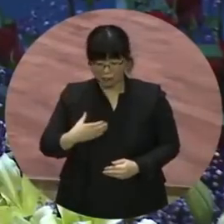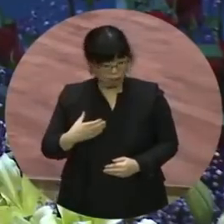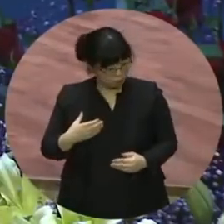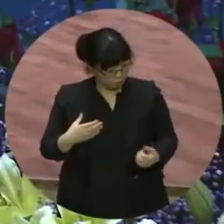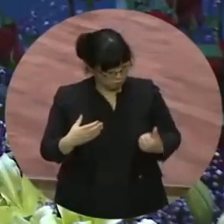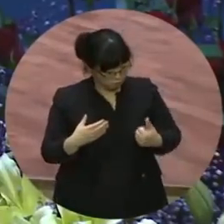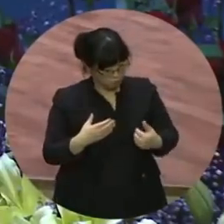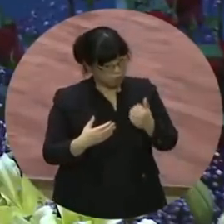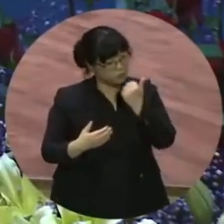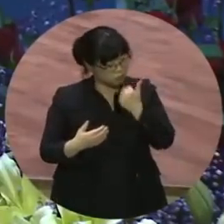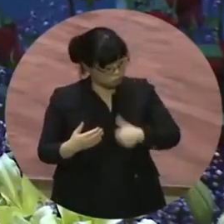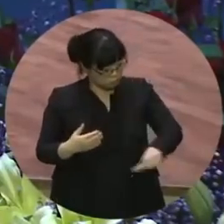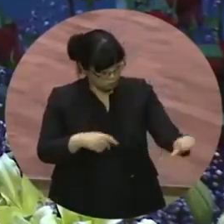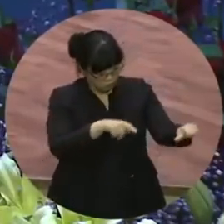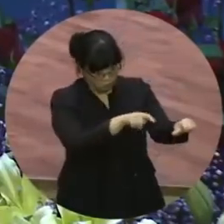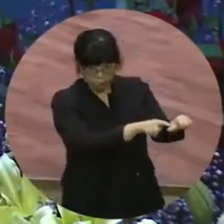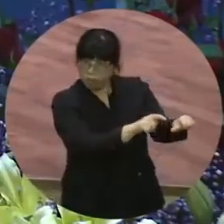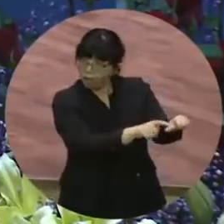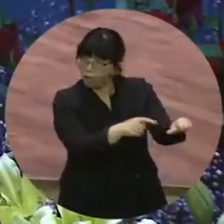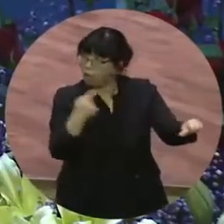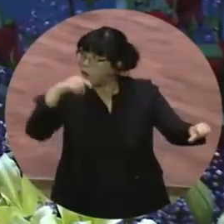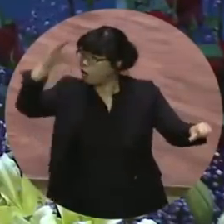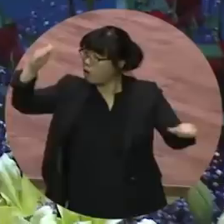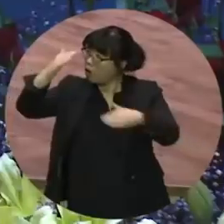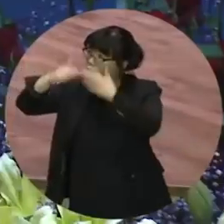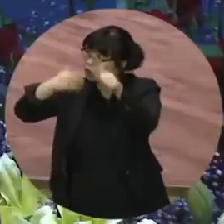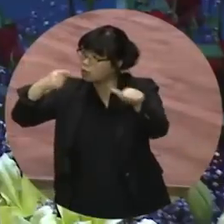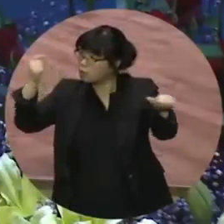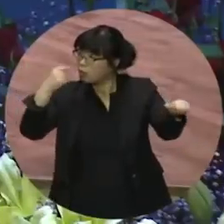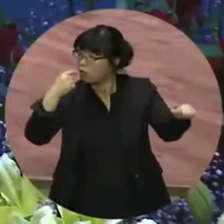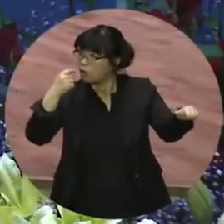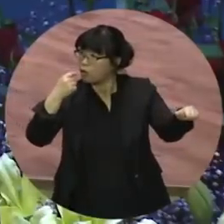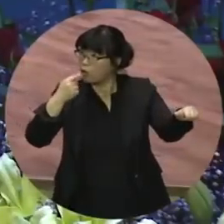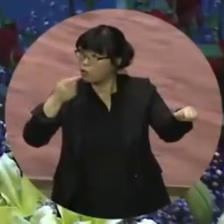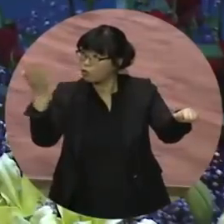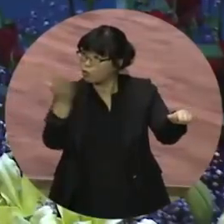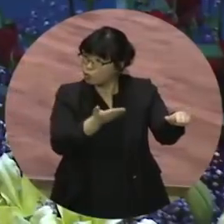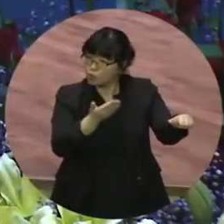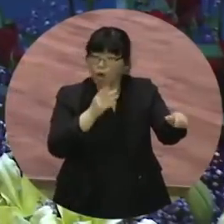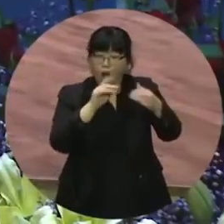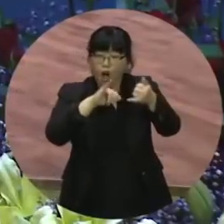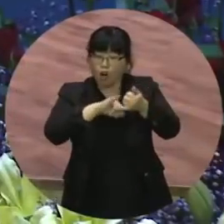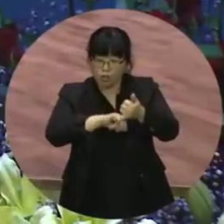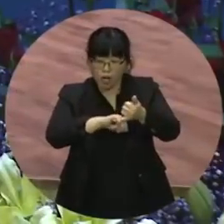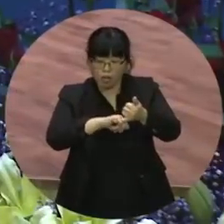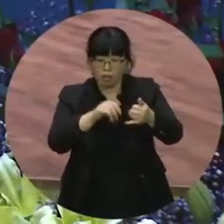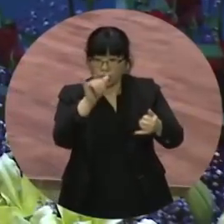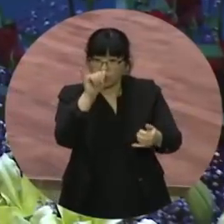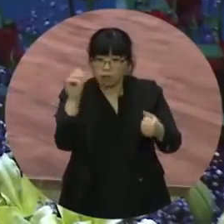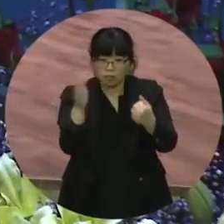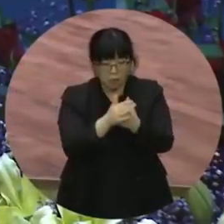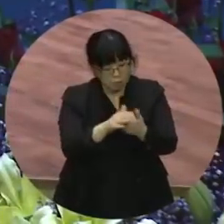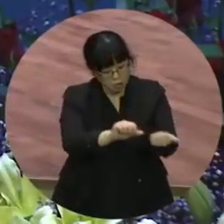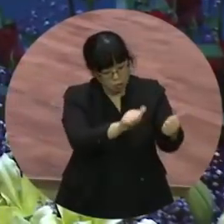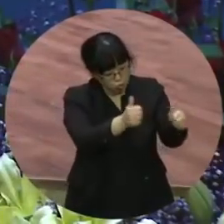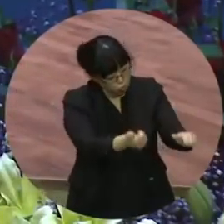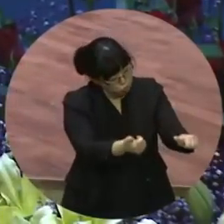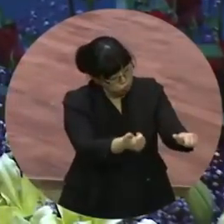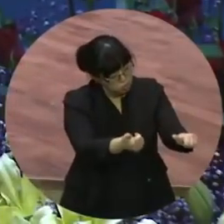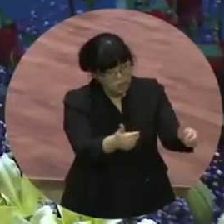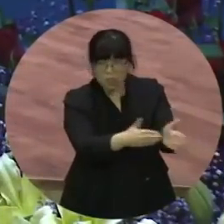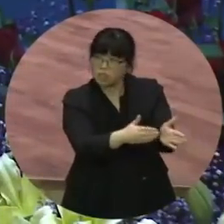언약하신 말씀을 이루실 줄을 확신했다 그 말이에요. 자, 그렇기 때문에 죽여도